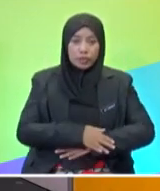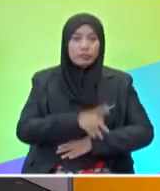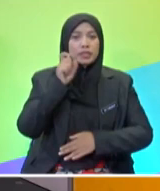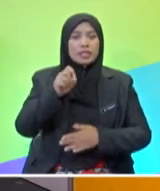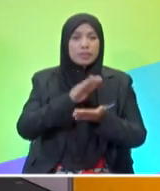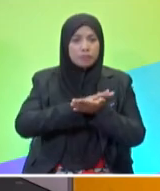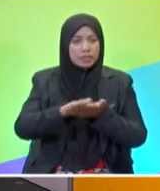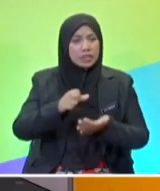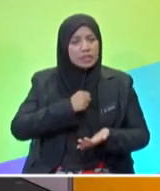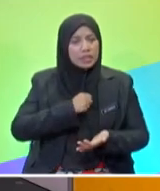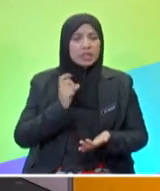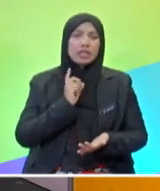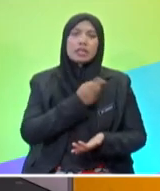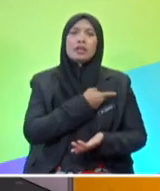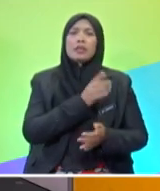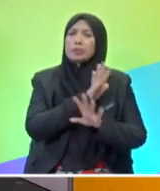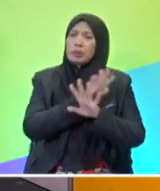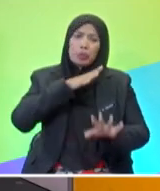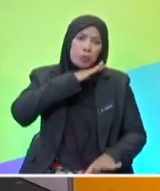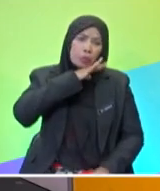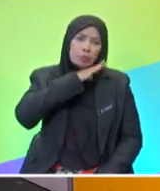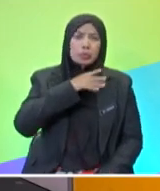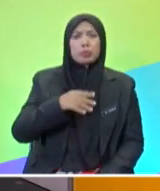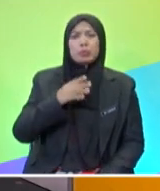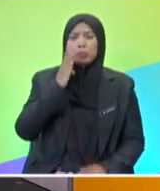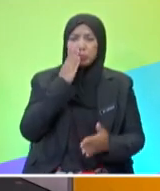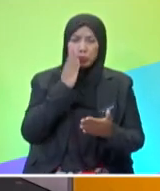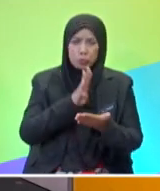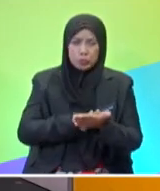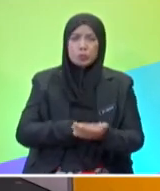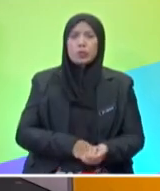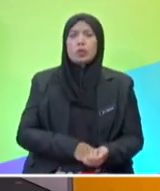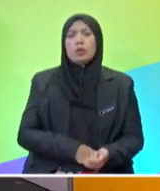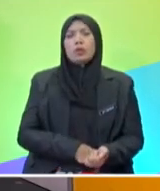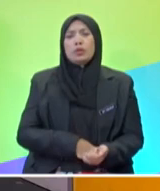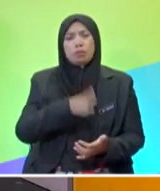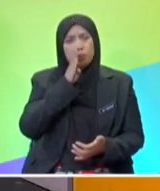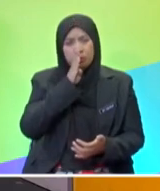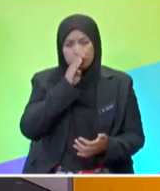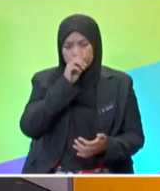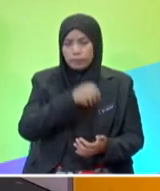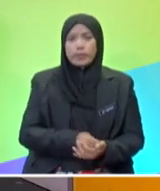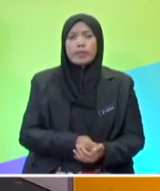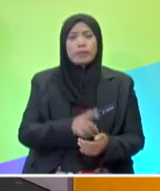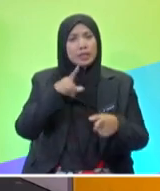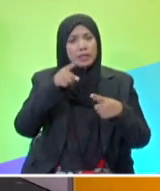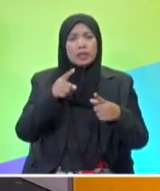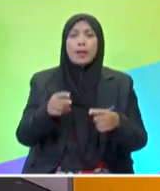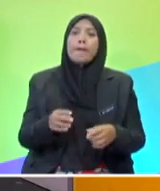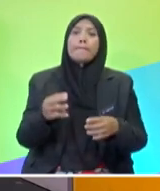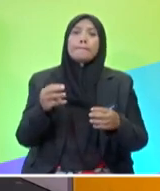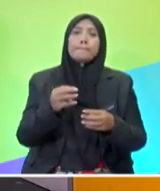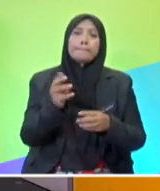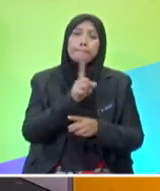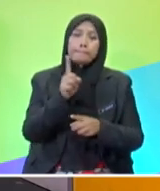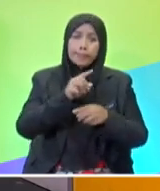Tak bolehlah solat dalam keadaan kotor, busuk. Kita nak pergi kenduri. Kita nak pergi kenduri, nak pergi majlis mana-mana, kita nak